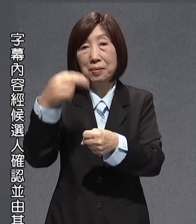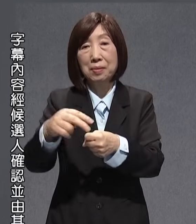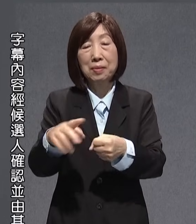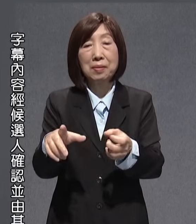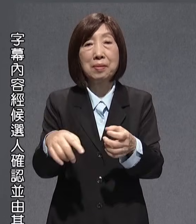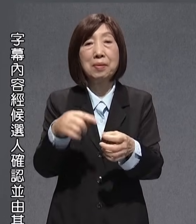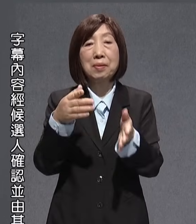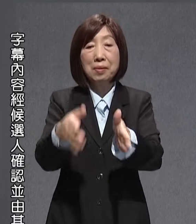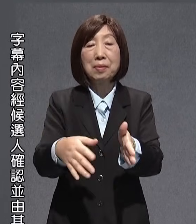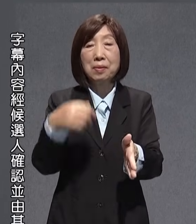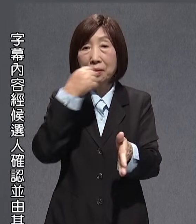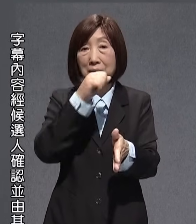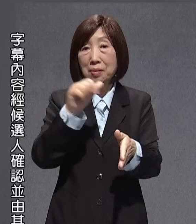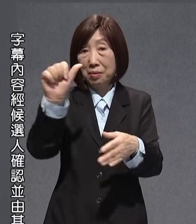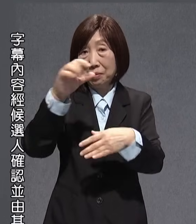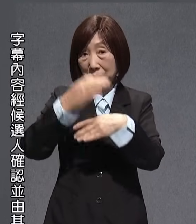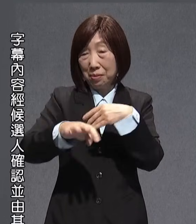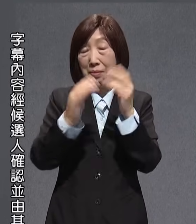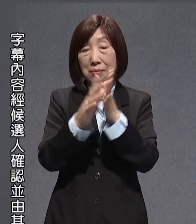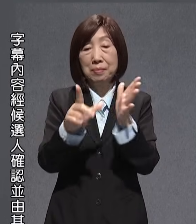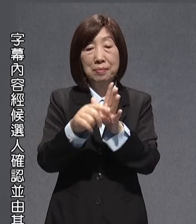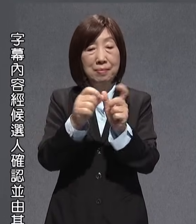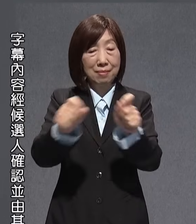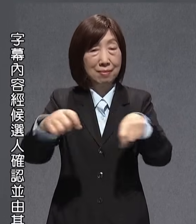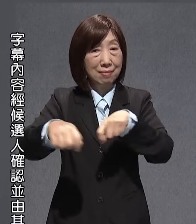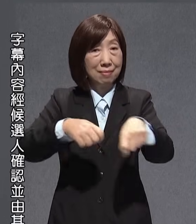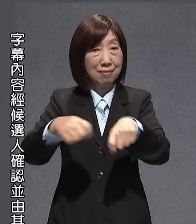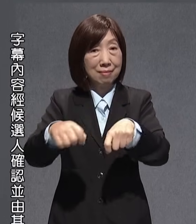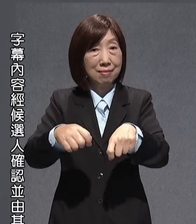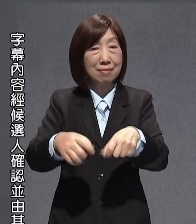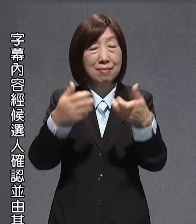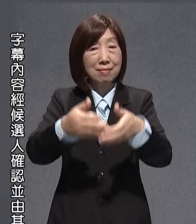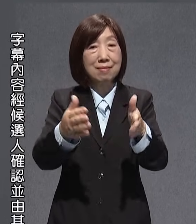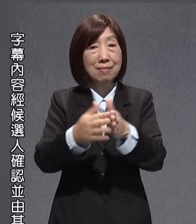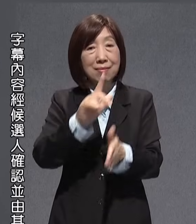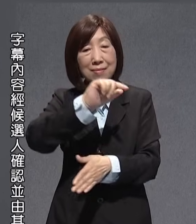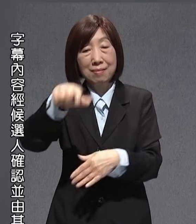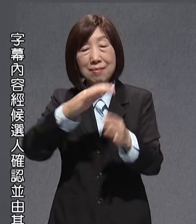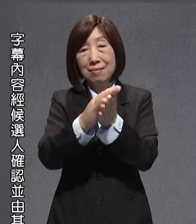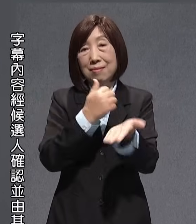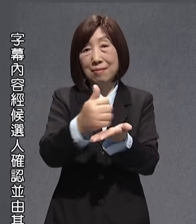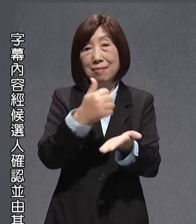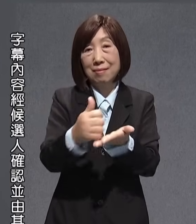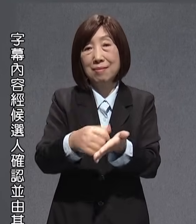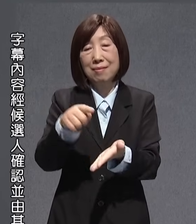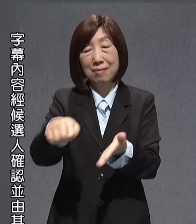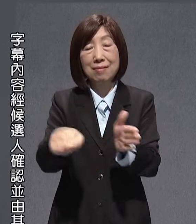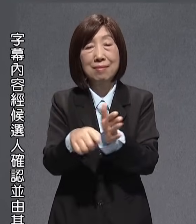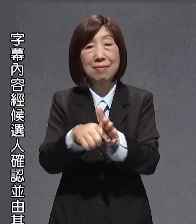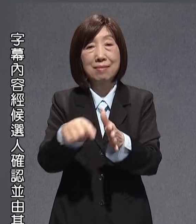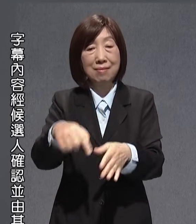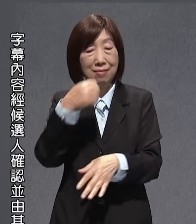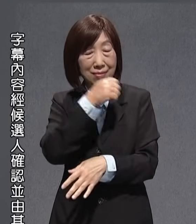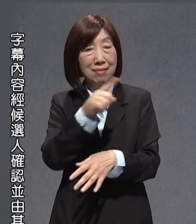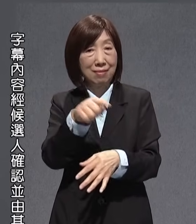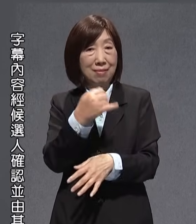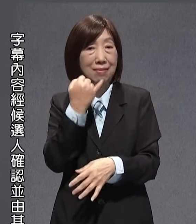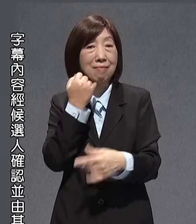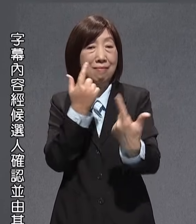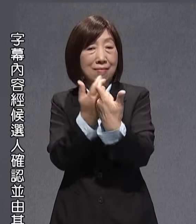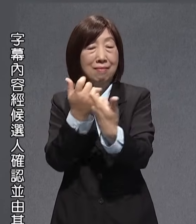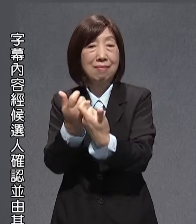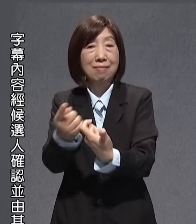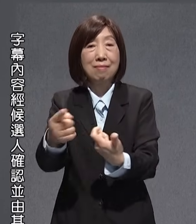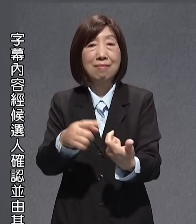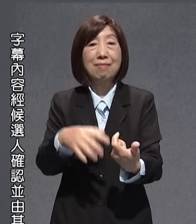长期的执行，这才能确保台湾重要物资稳定供应，打造韧性台湾，才能够面对